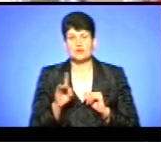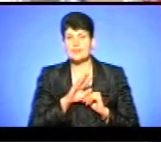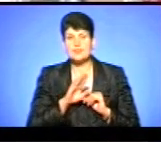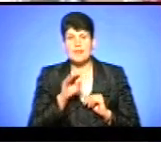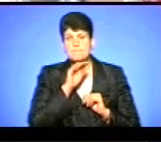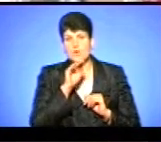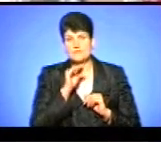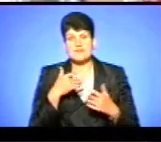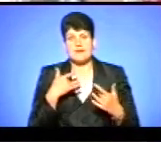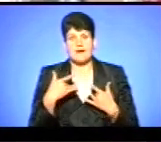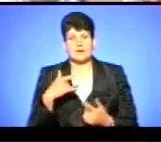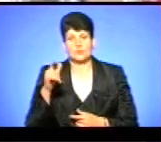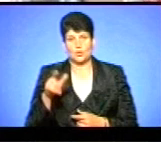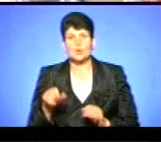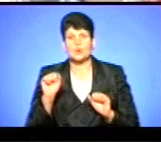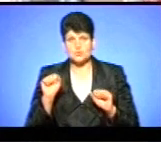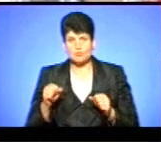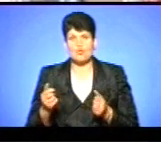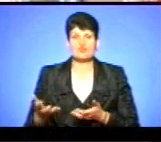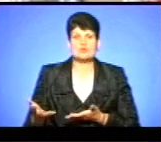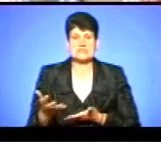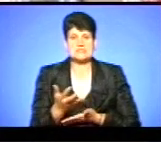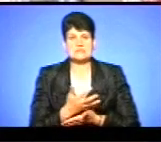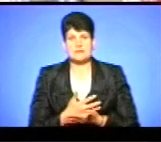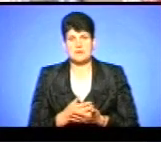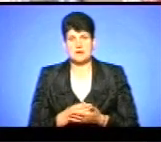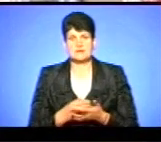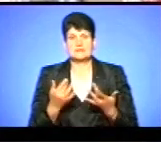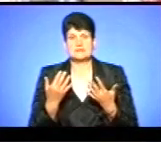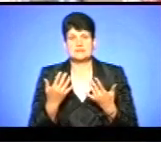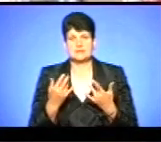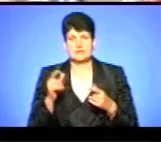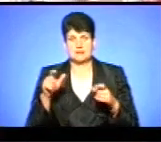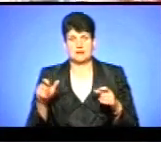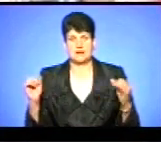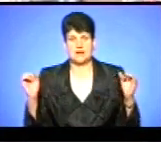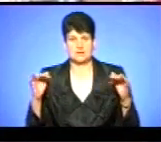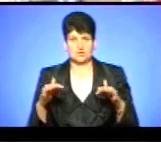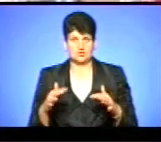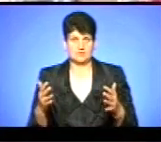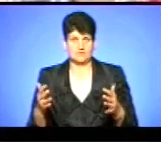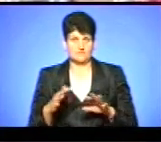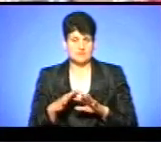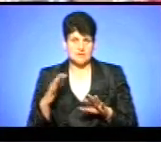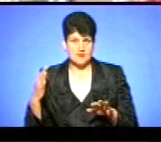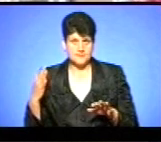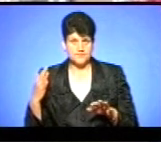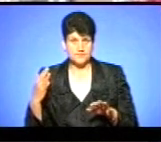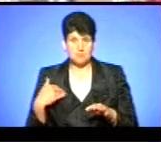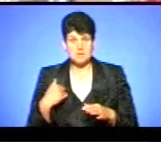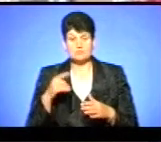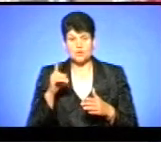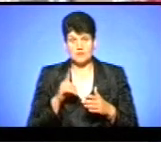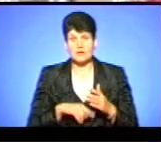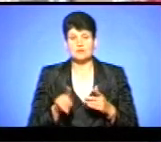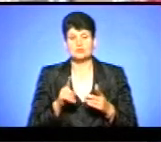непрофесійні актори зможуть зібрати стільки глядачів в залі. Ми сподівалися,